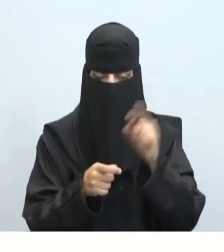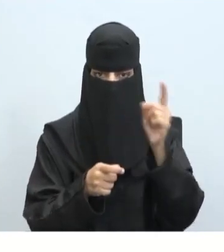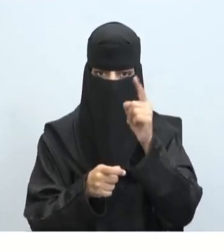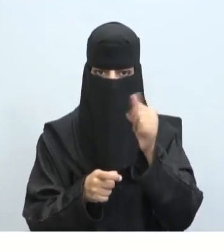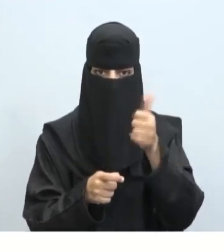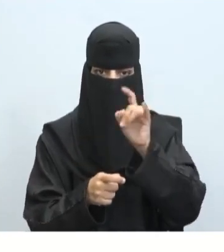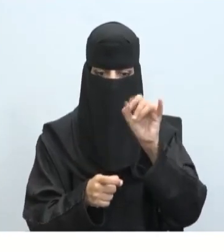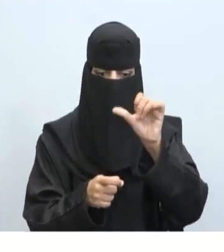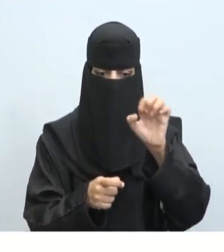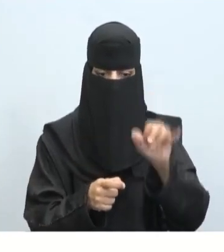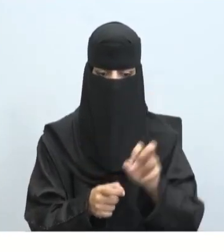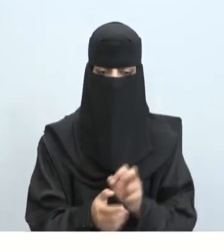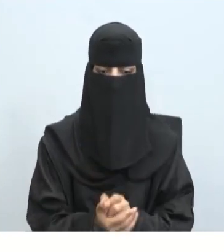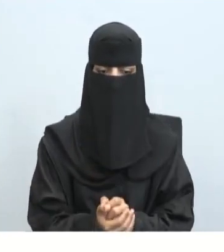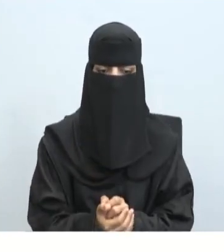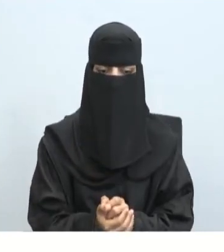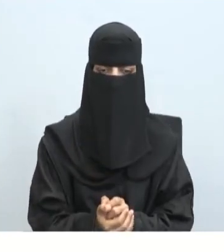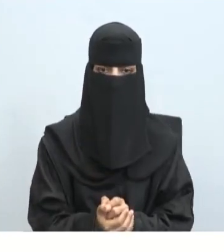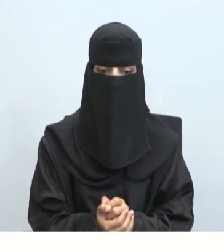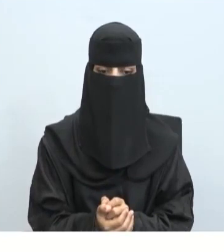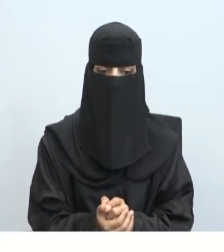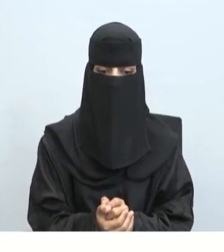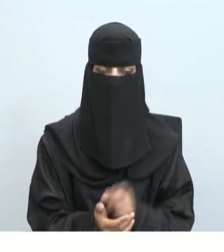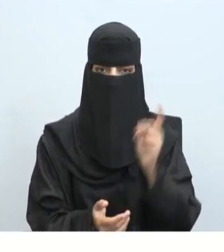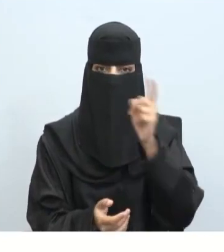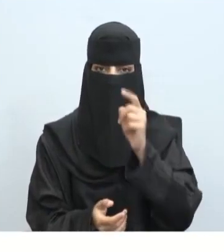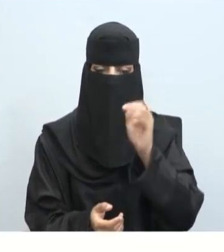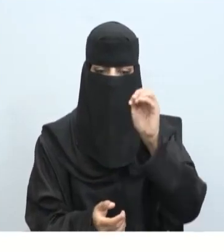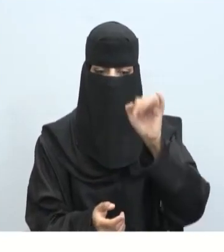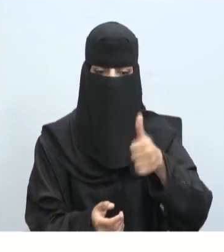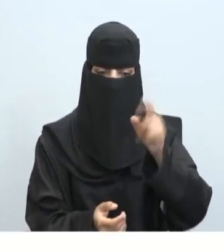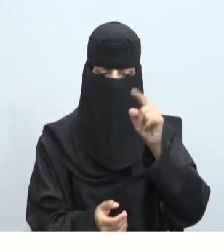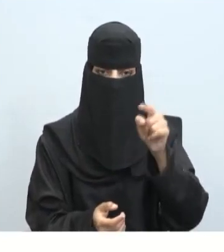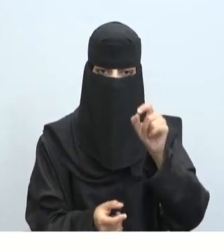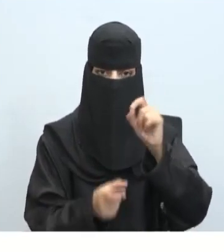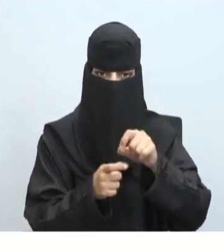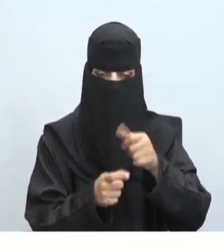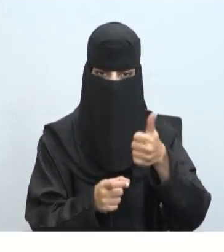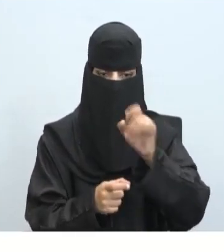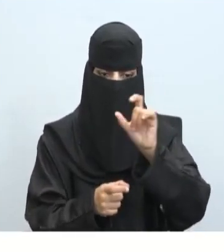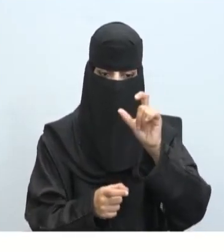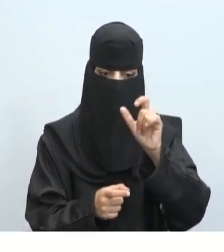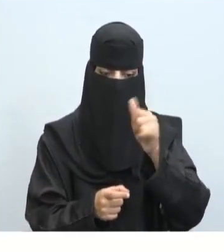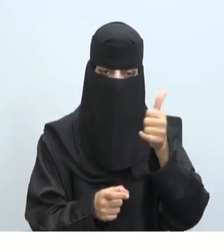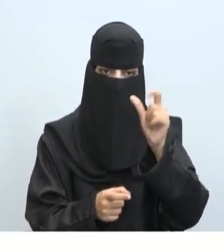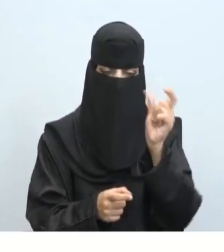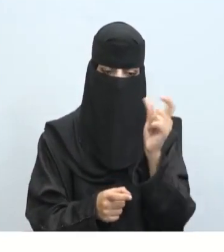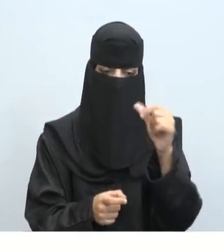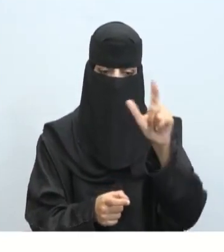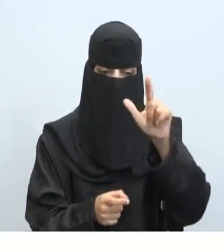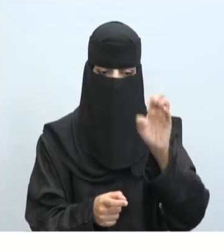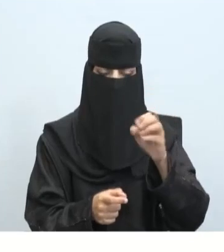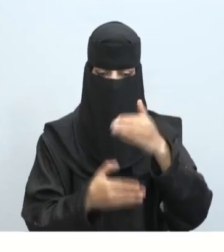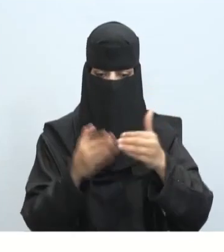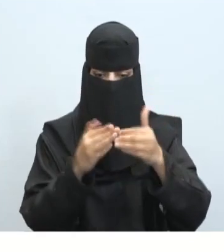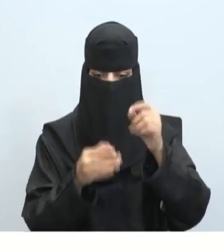الدوله الامويه وقصر الحمراء في الاندلس الذي